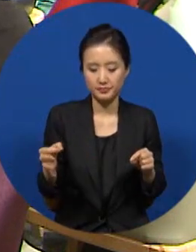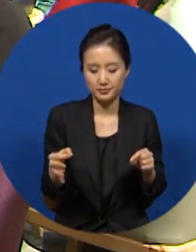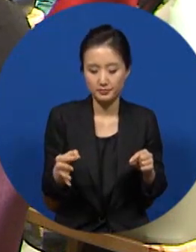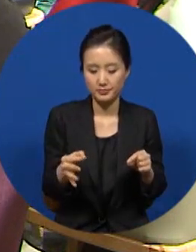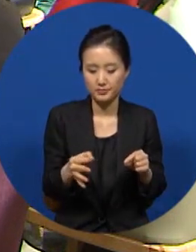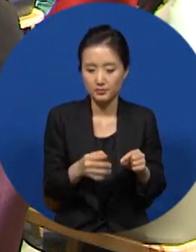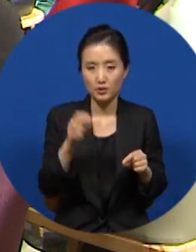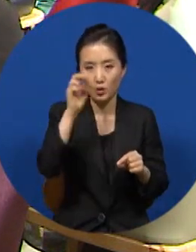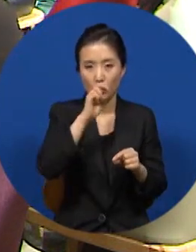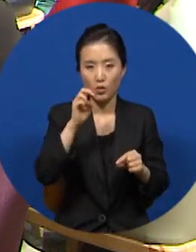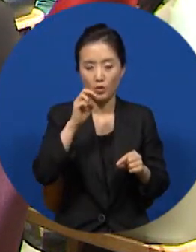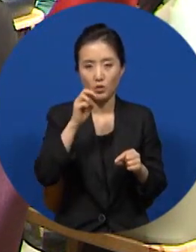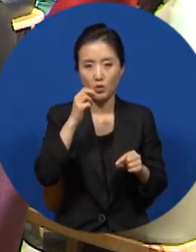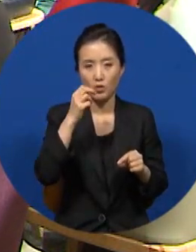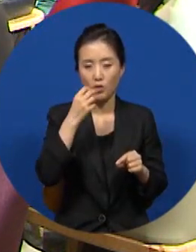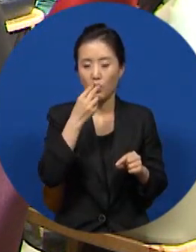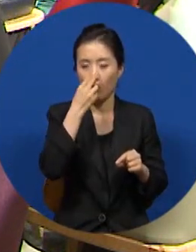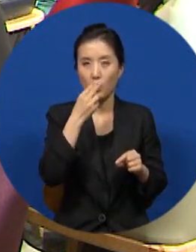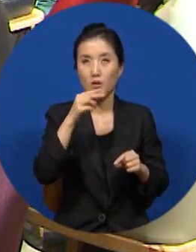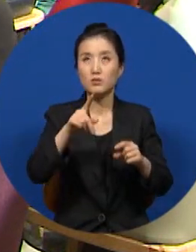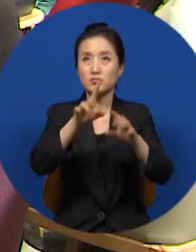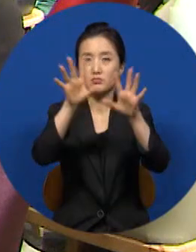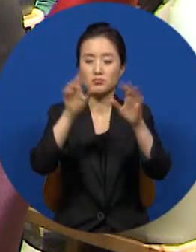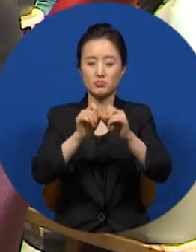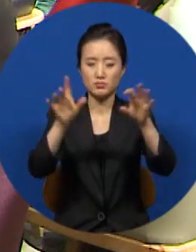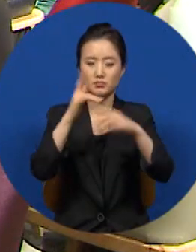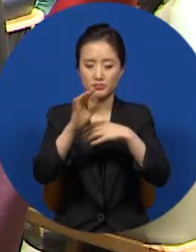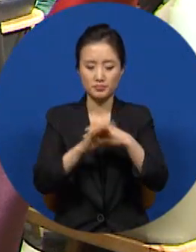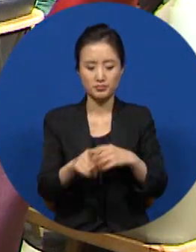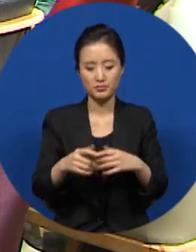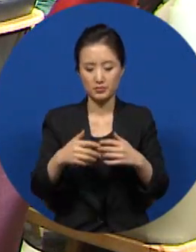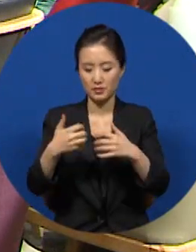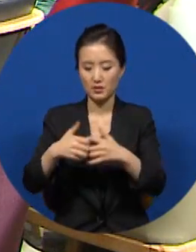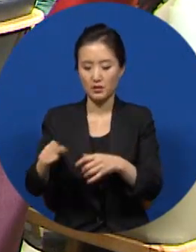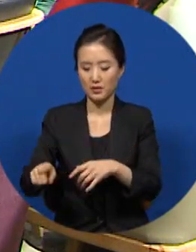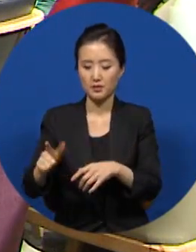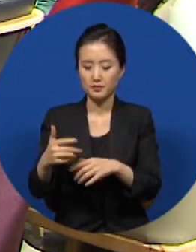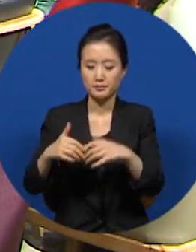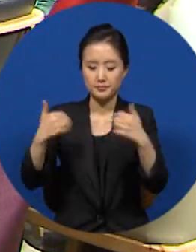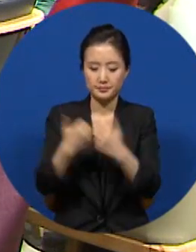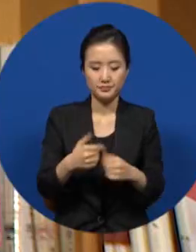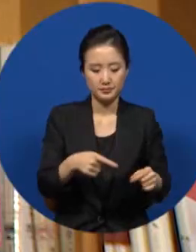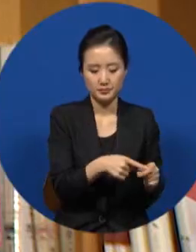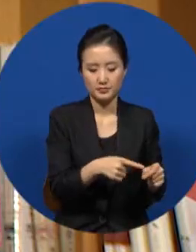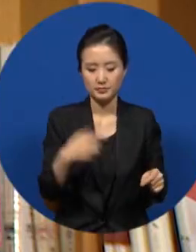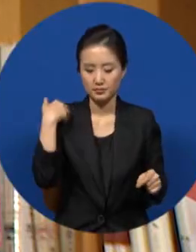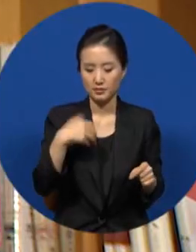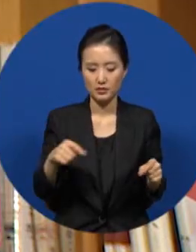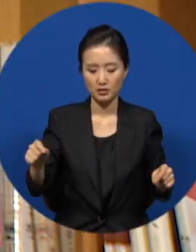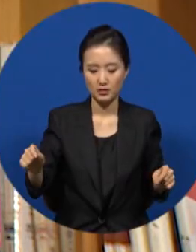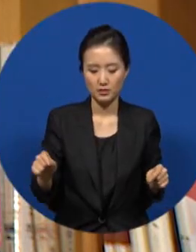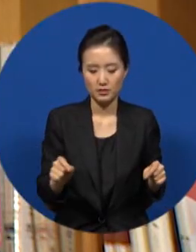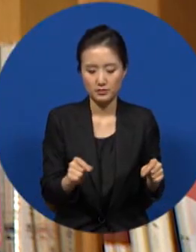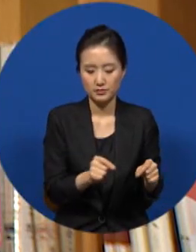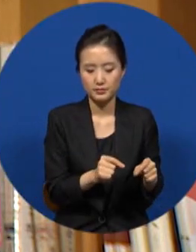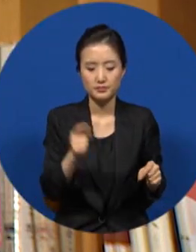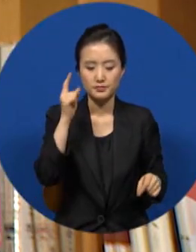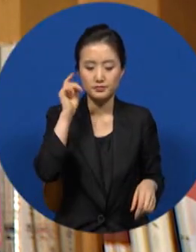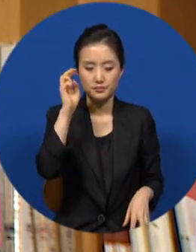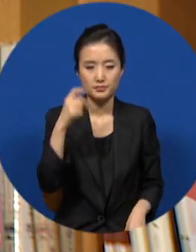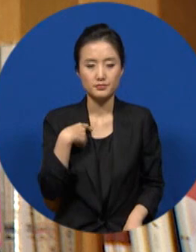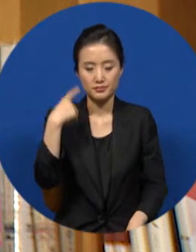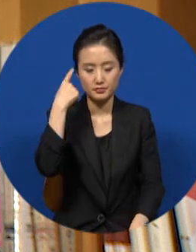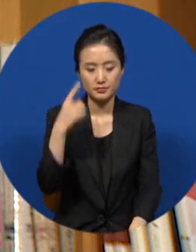또는 반대편으로 이동했을 뿐이지 전체 에너지 양은 변함이 없다. 기운은 멸하지 않는다는 거니까. 지금 현대과학이 밝히고 있는 건 그런